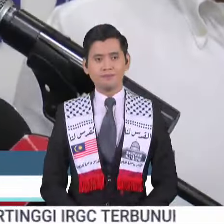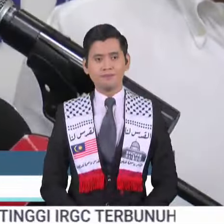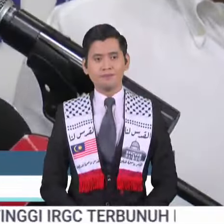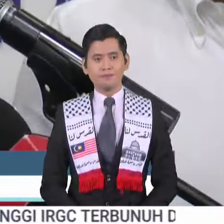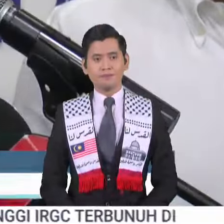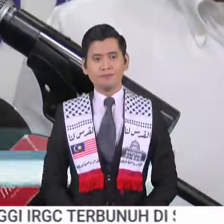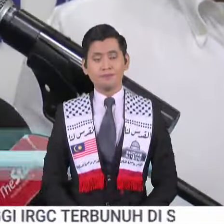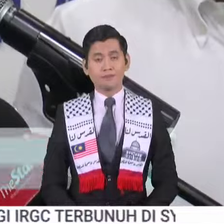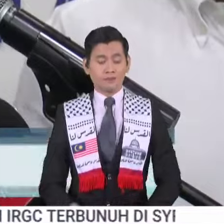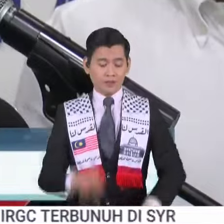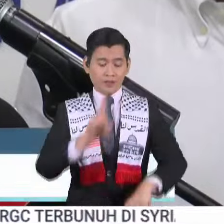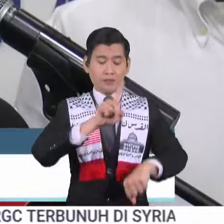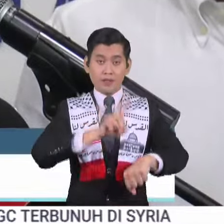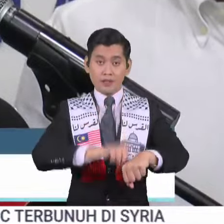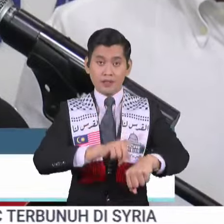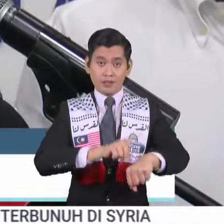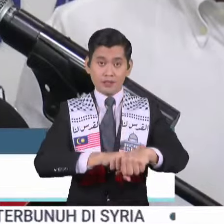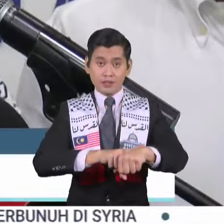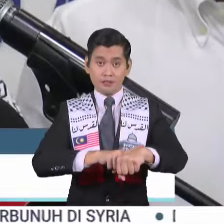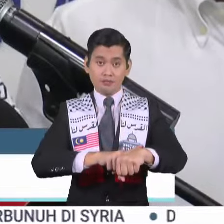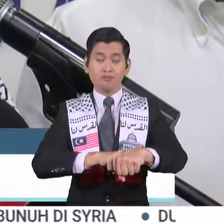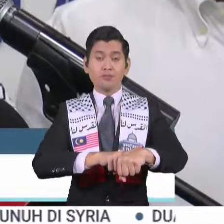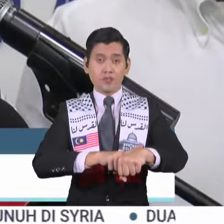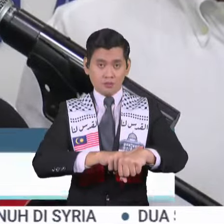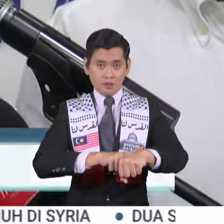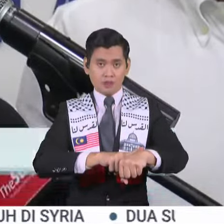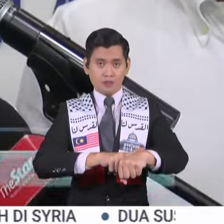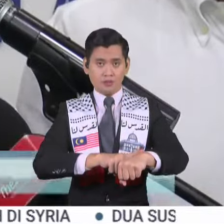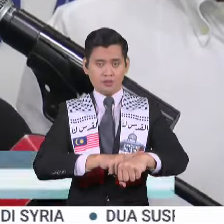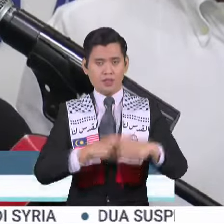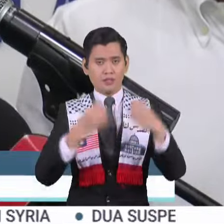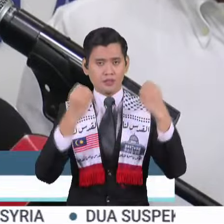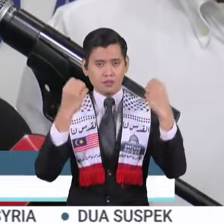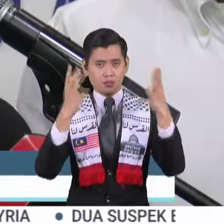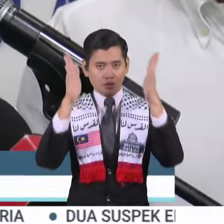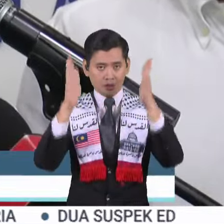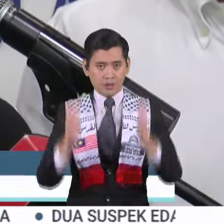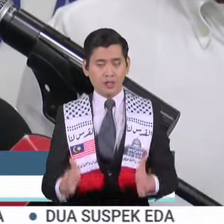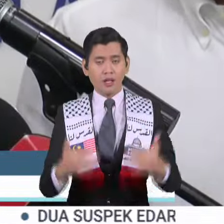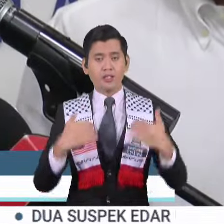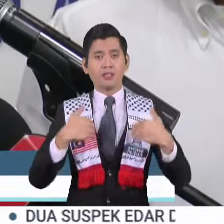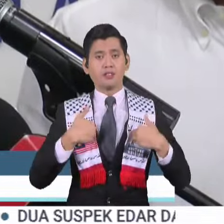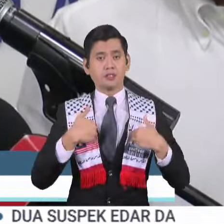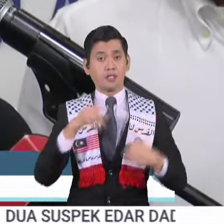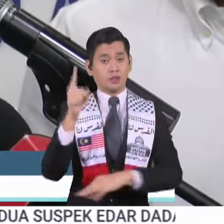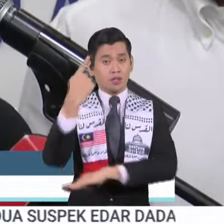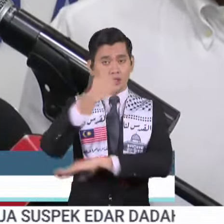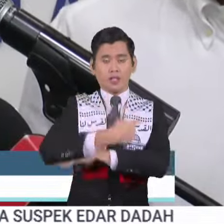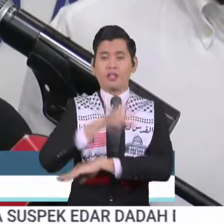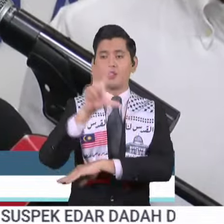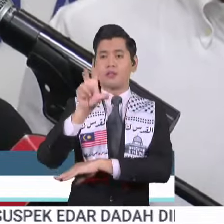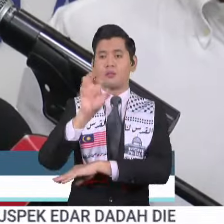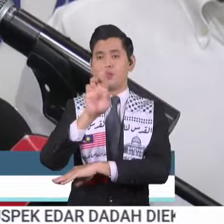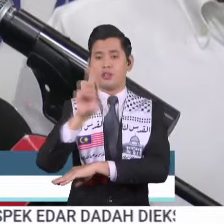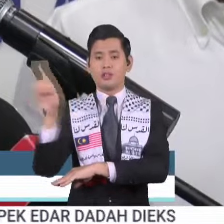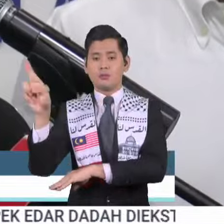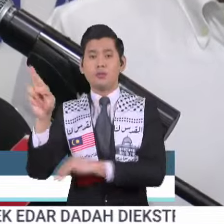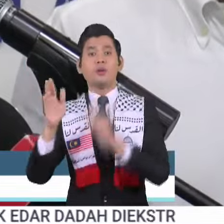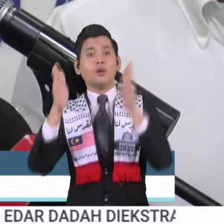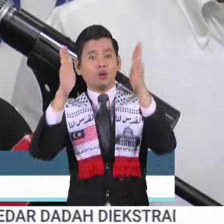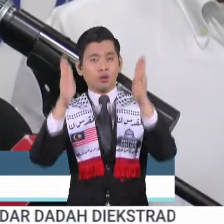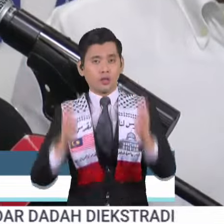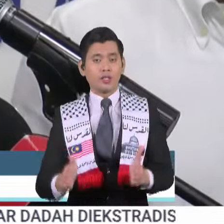dianggarkan pada waktu puncak, satu hari mereka akan mengendalikan lebih kurang 30,000 penumpang di TBS